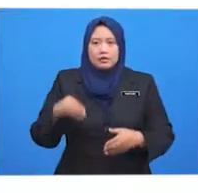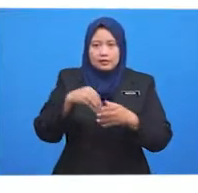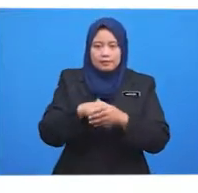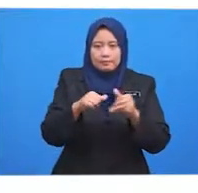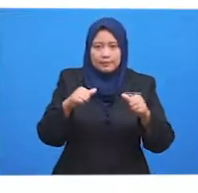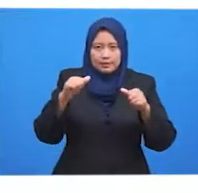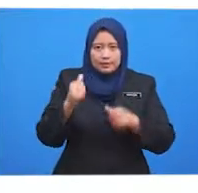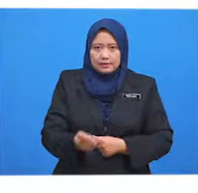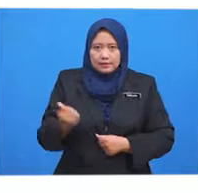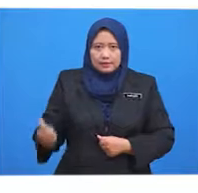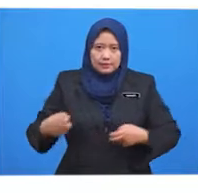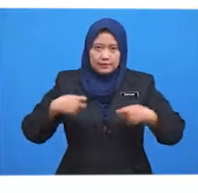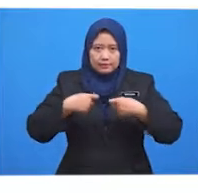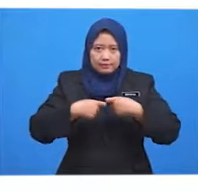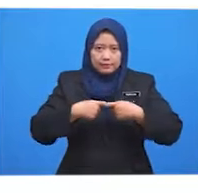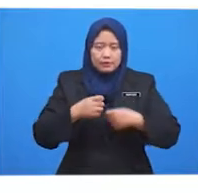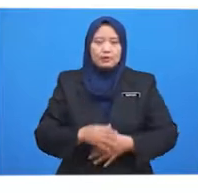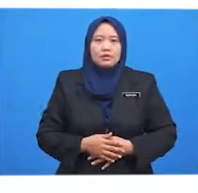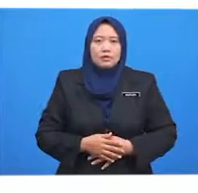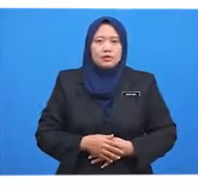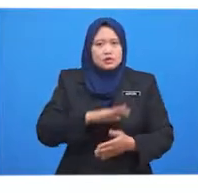mestilah diperiksa dari semasa ke semasa.